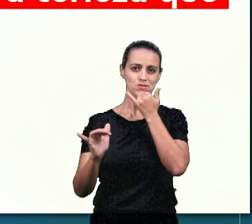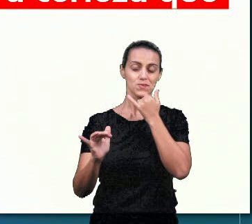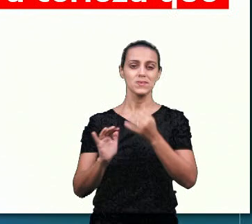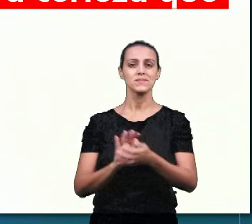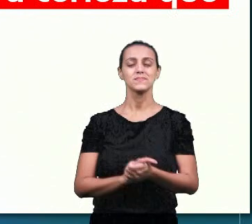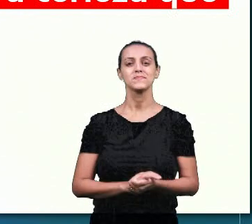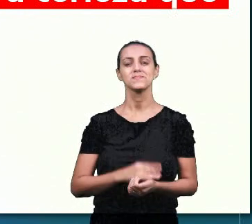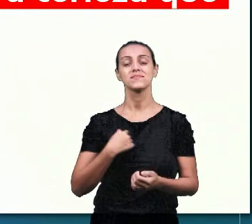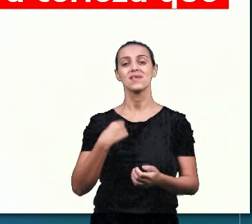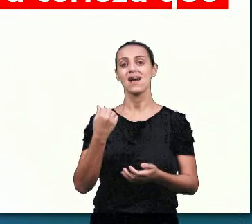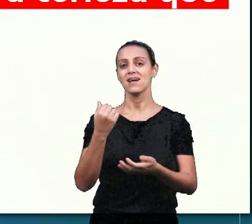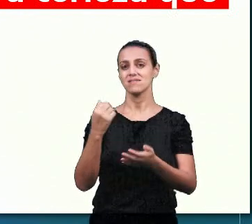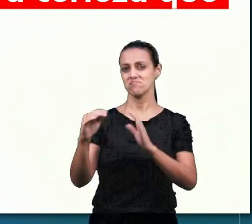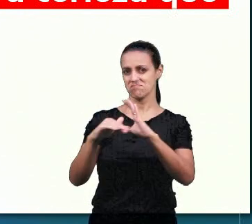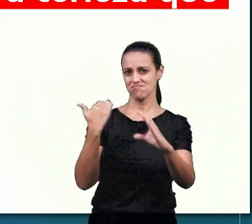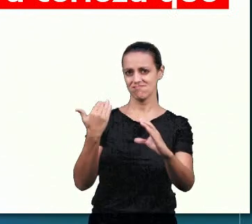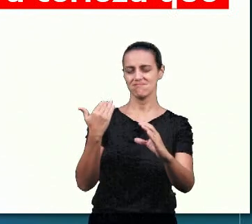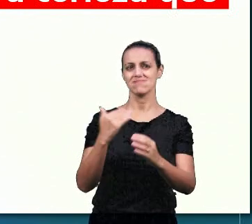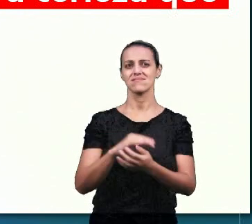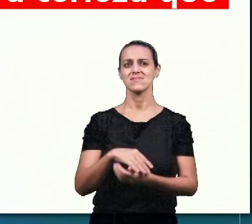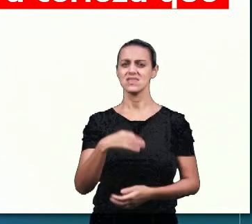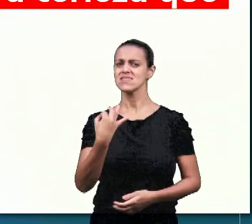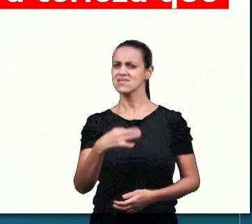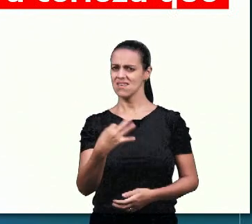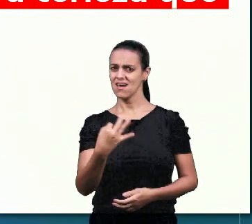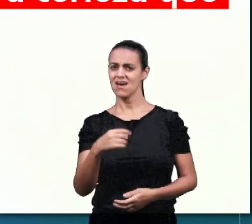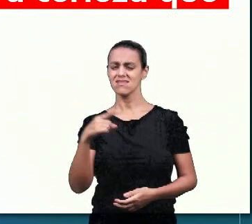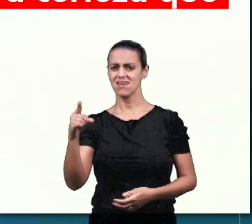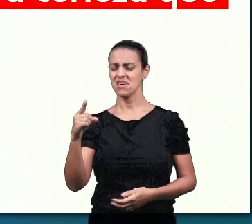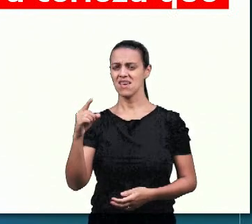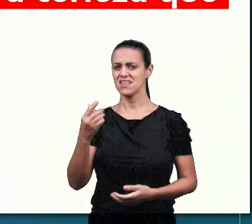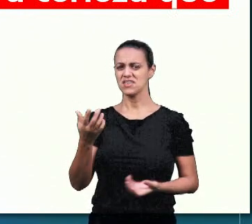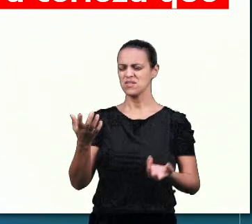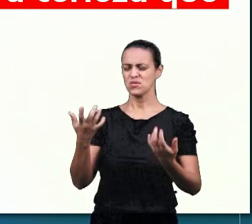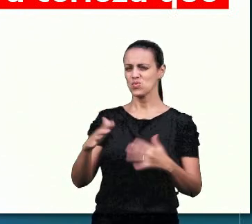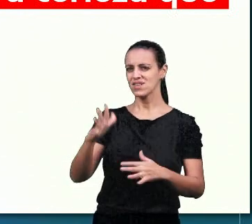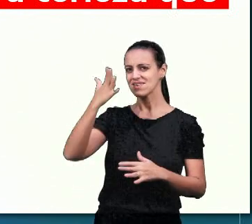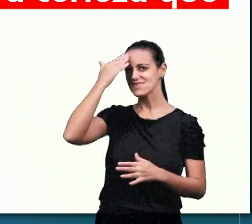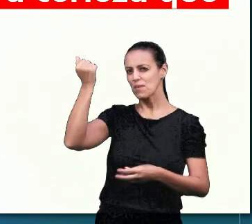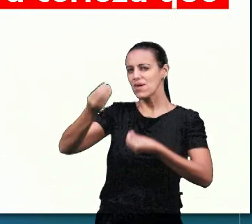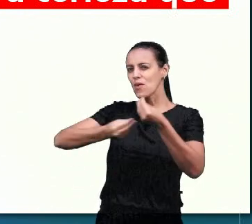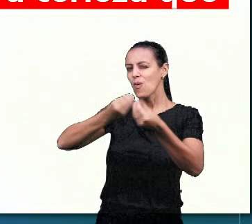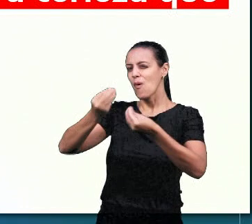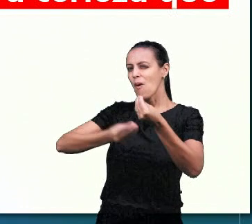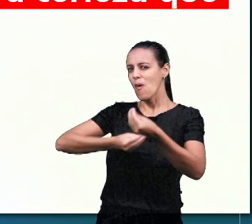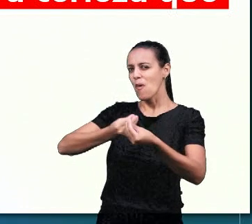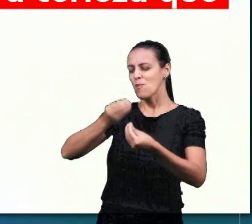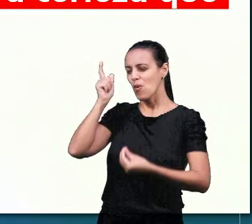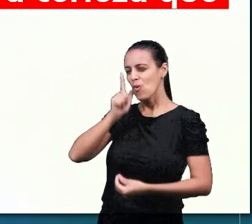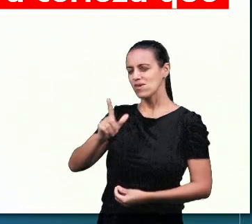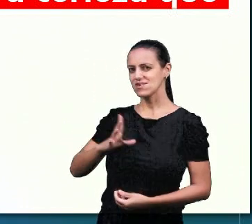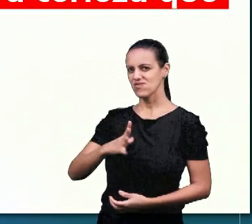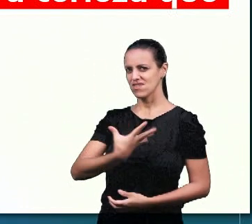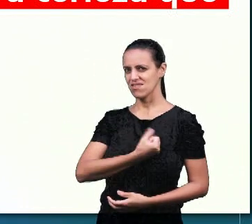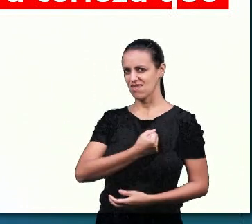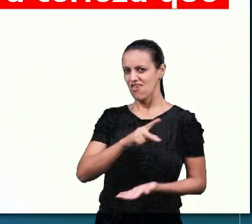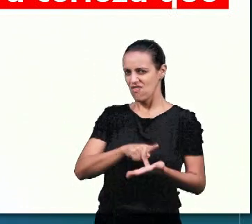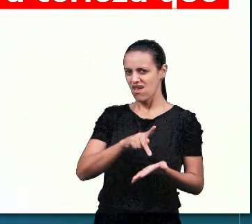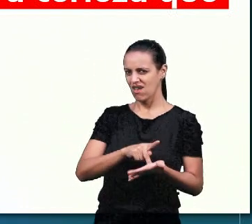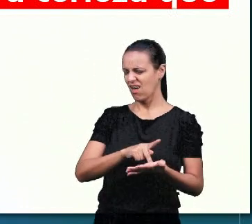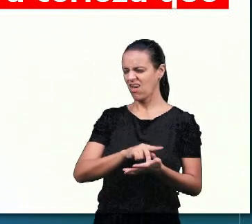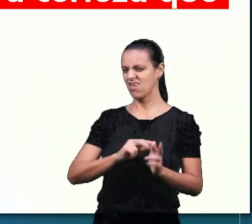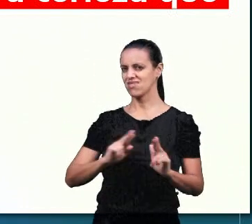nous a écrit en disant, certainement, il n'était pas intéressé à savoir comment avoir la vie éternelle,